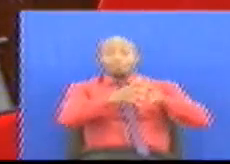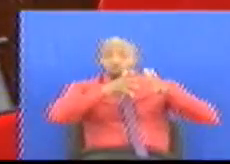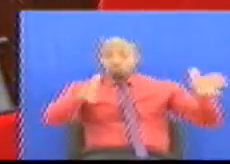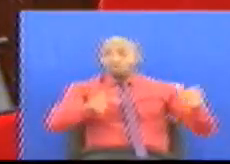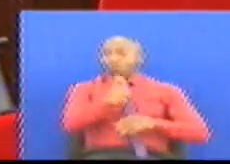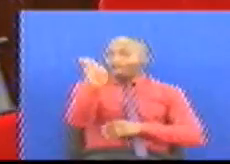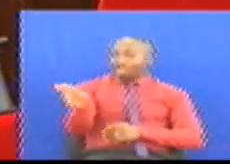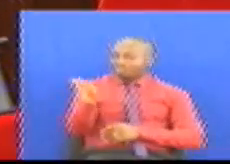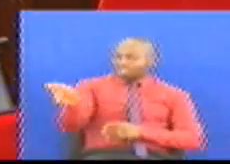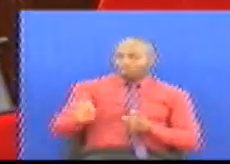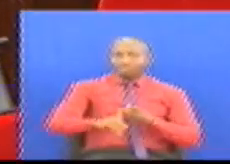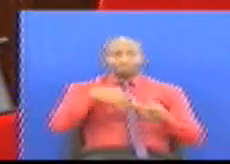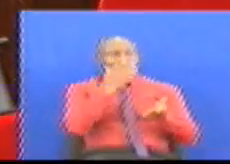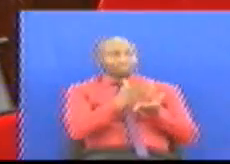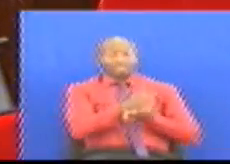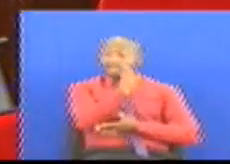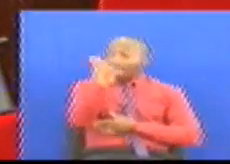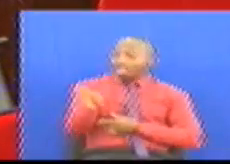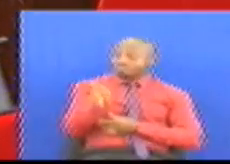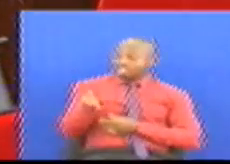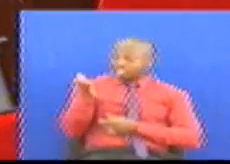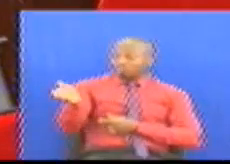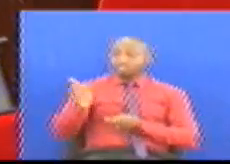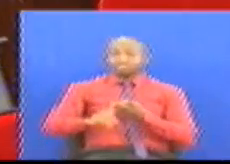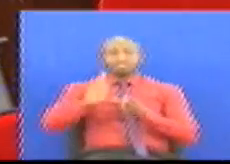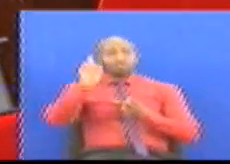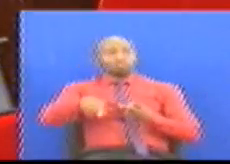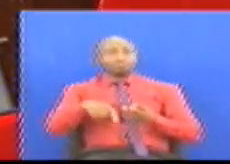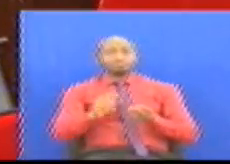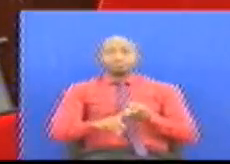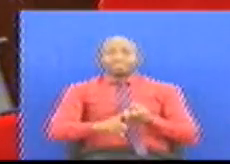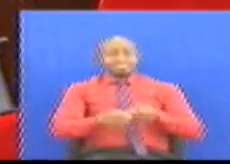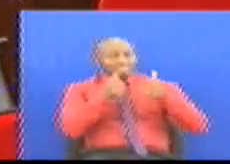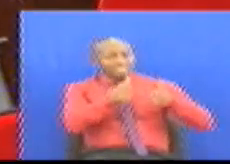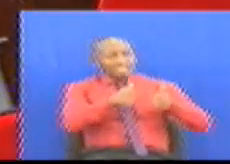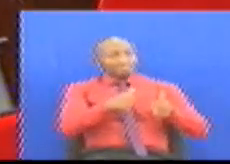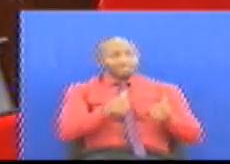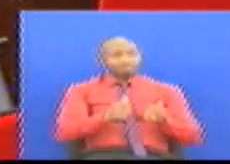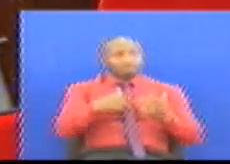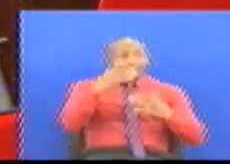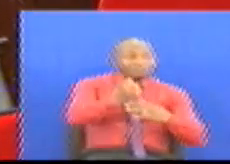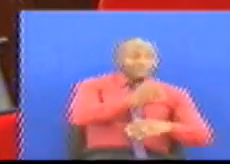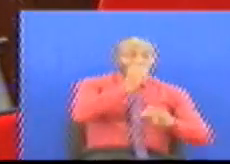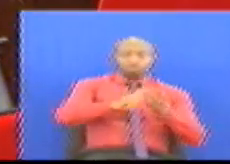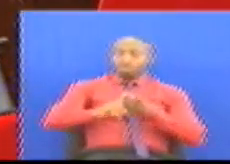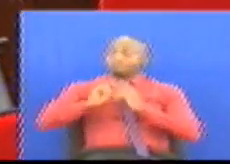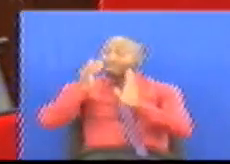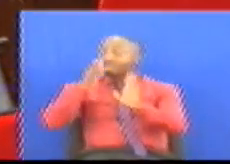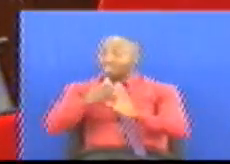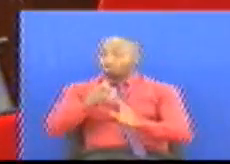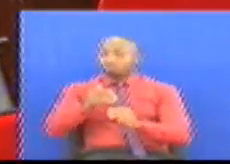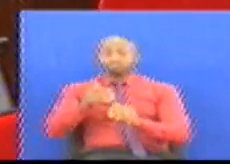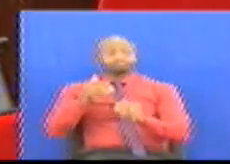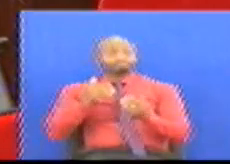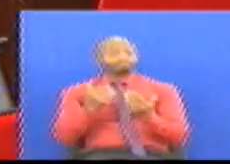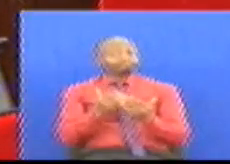zetu na kuhakikisha kwamba halmashauri zetu zinakuwa na zinajitegemea kimapato. Na malengo yalikuwa ni kwamba ifikapo